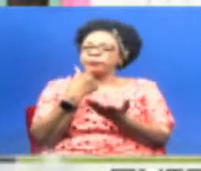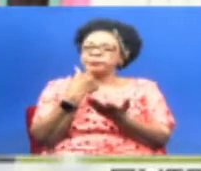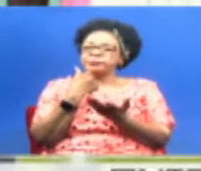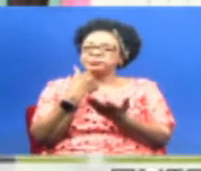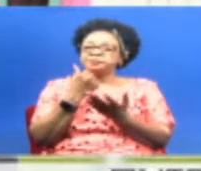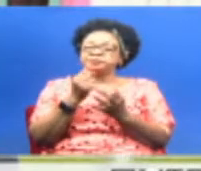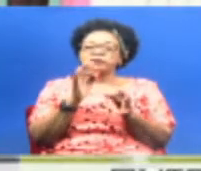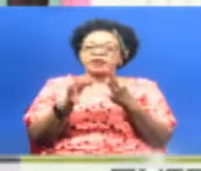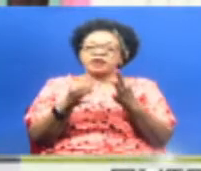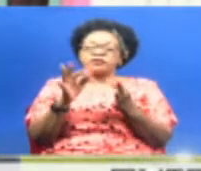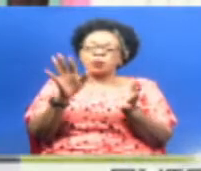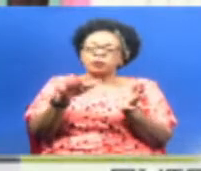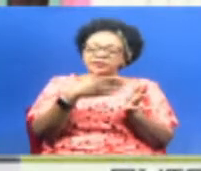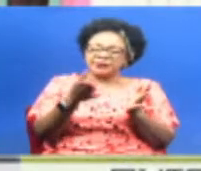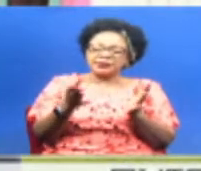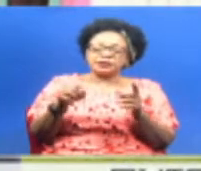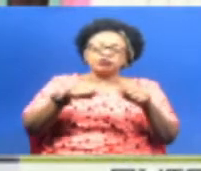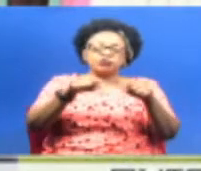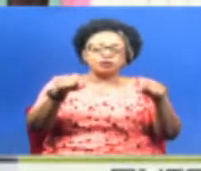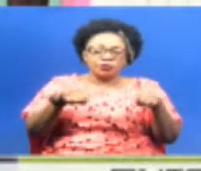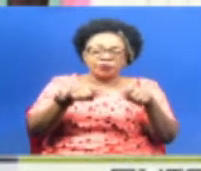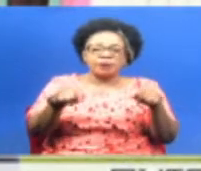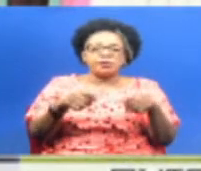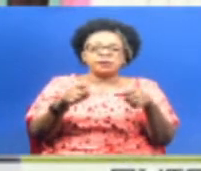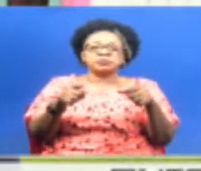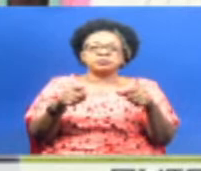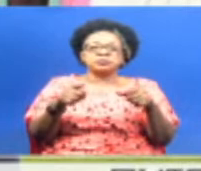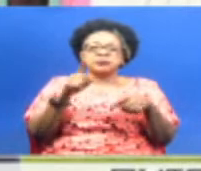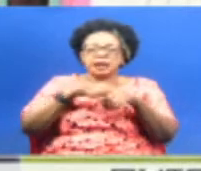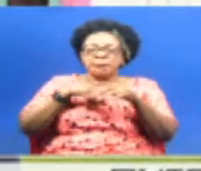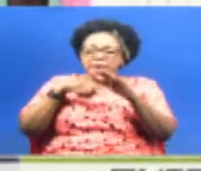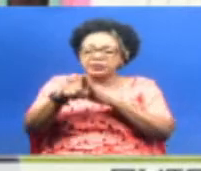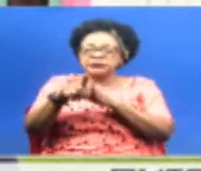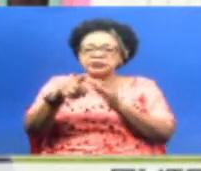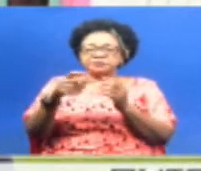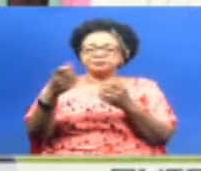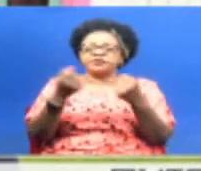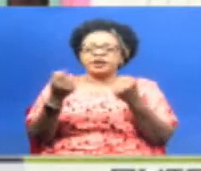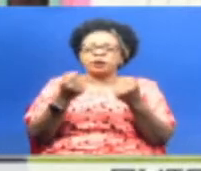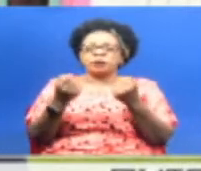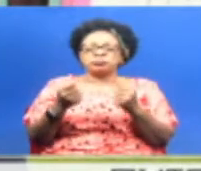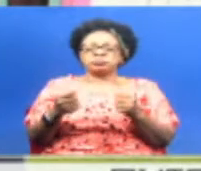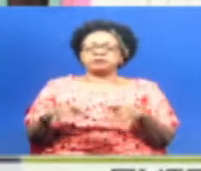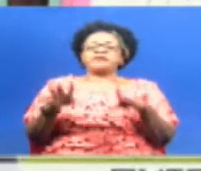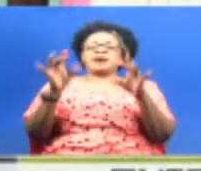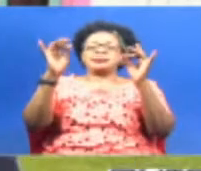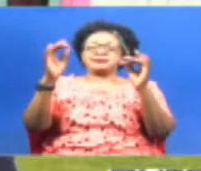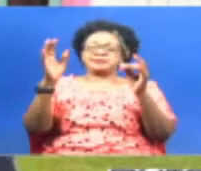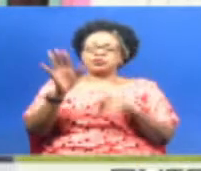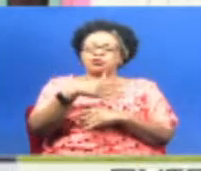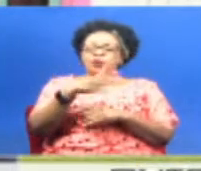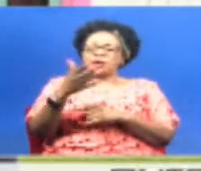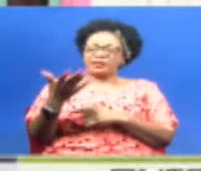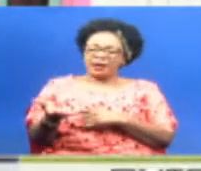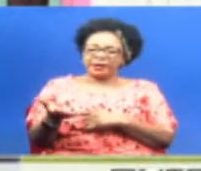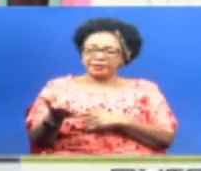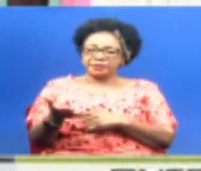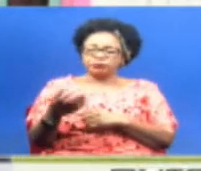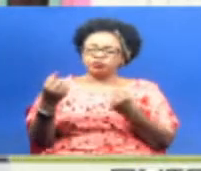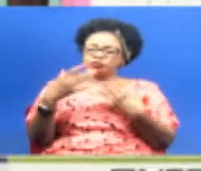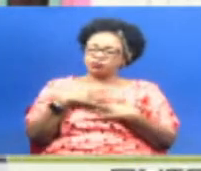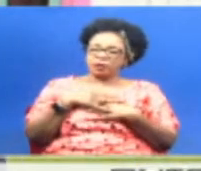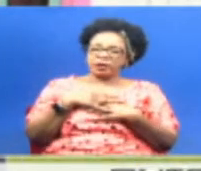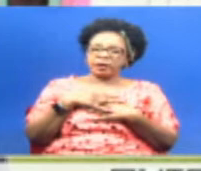Ukiimba tena kwa studio, ukipanda gari yenye iko kwa stage, unakuta nyimbo yako inachezwa hapo.